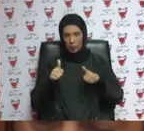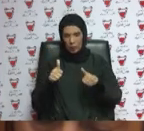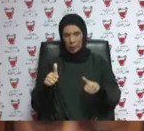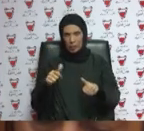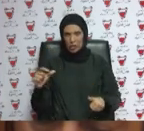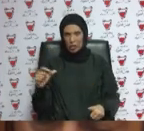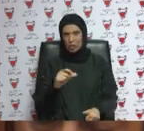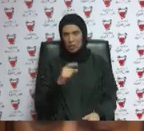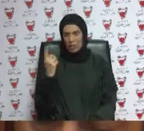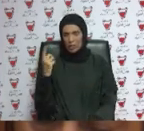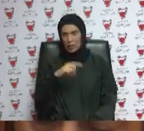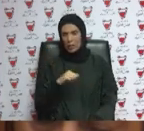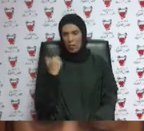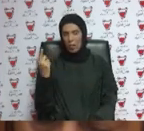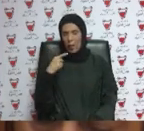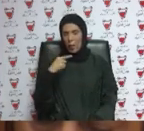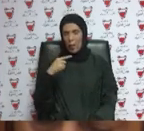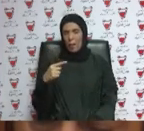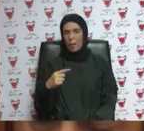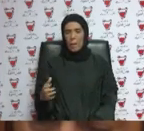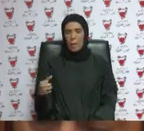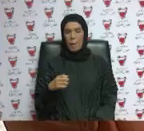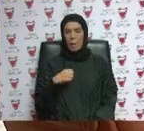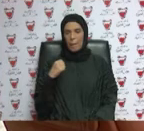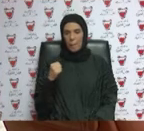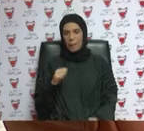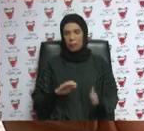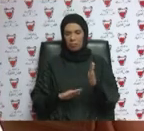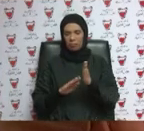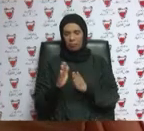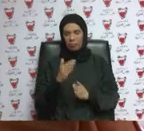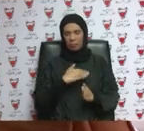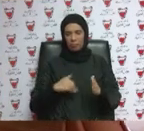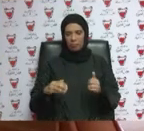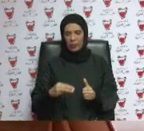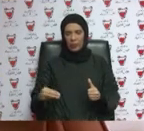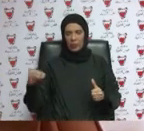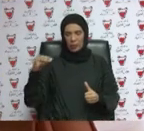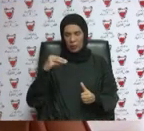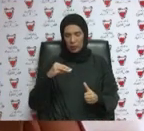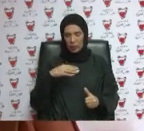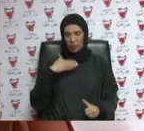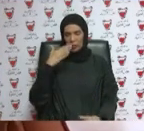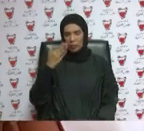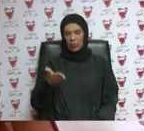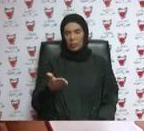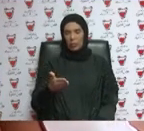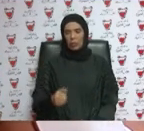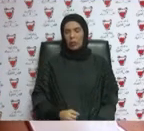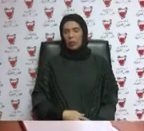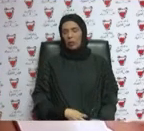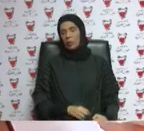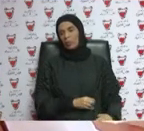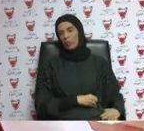أكتوبر 2018 مع الحفاظ على النمو الاقتصادي الإيجابي، ونتطلع في المستقبل القريب